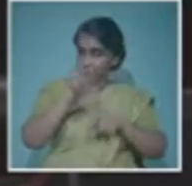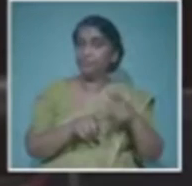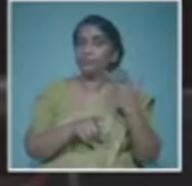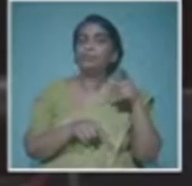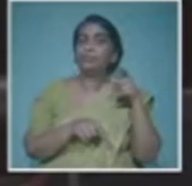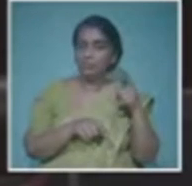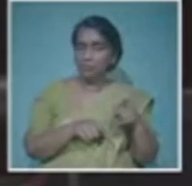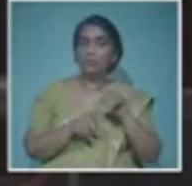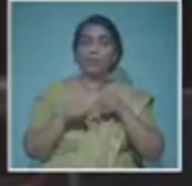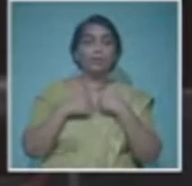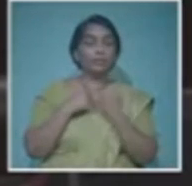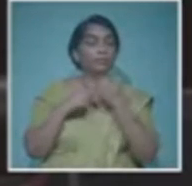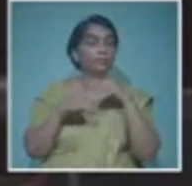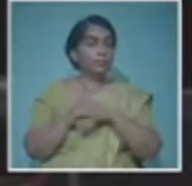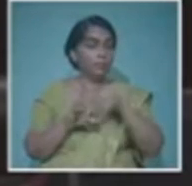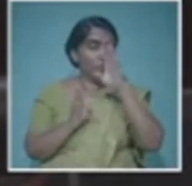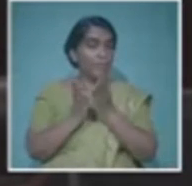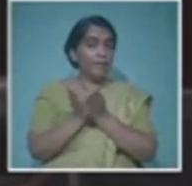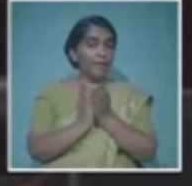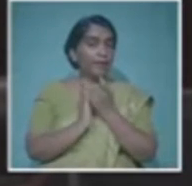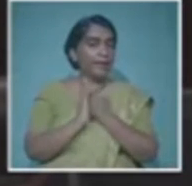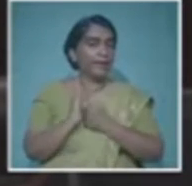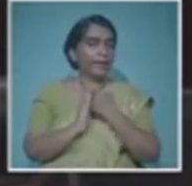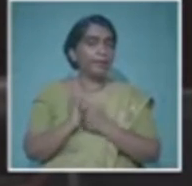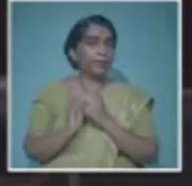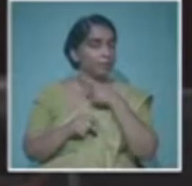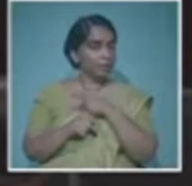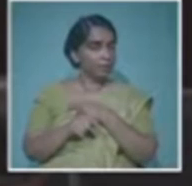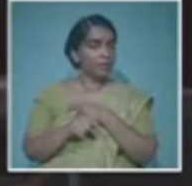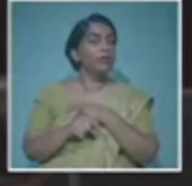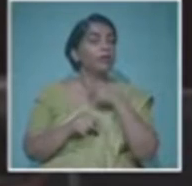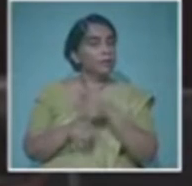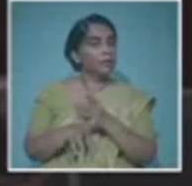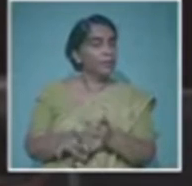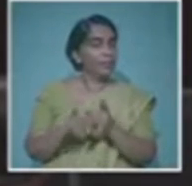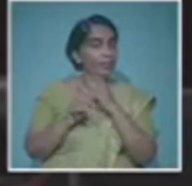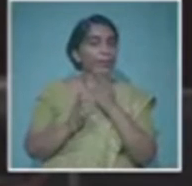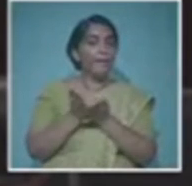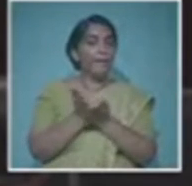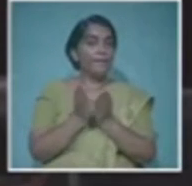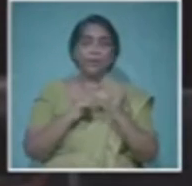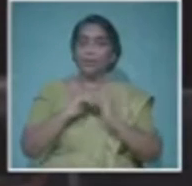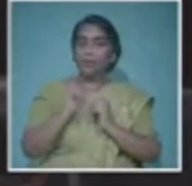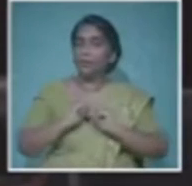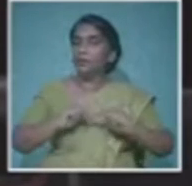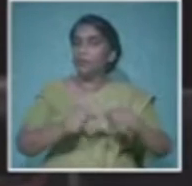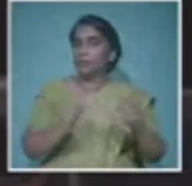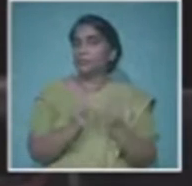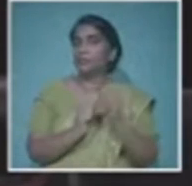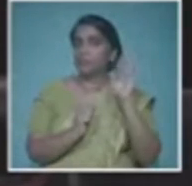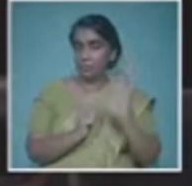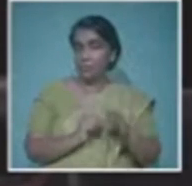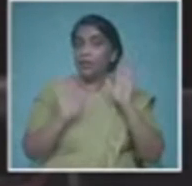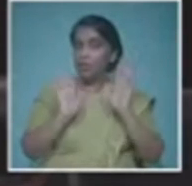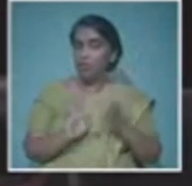සේවකයෙකු සමාගමේ අනුමත විනය ක්‍රියා පරිපාටියට යටත් වන අතර ඒ අනුව අදාළ විනය ක්‍රියා මාර්ග ගැනීමට කටයුතු කරනු ලැබේ.